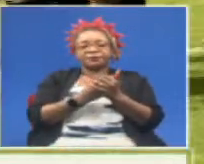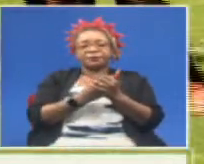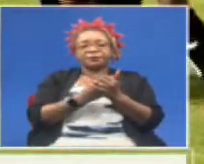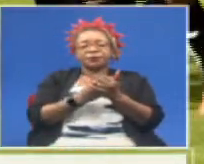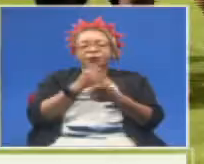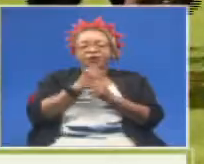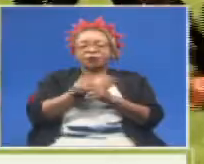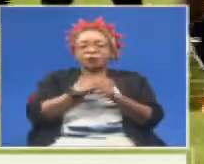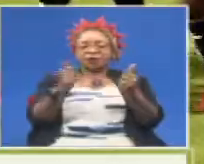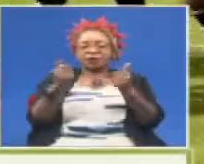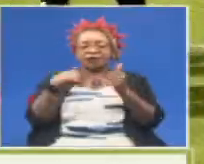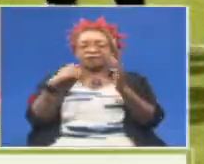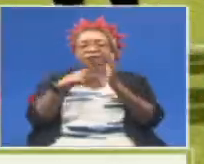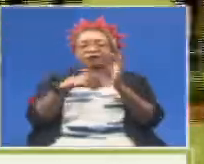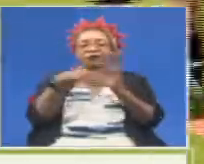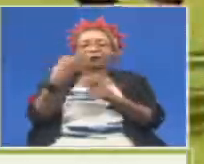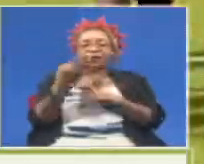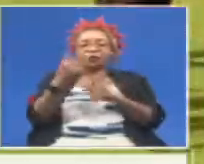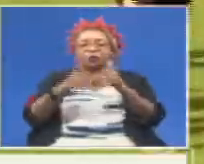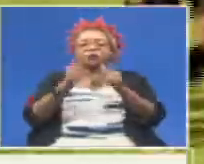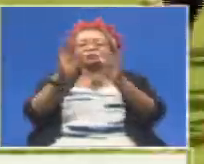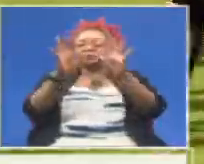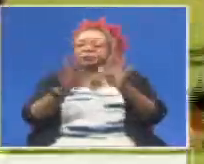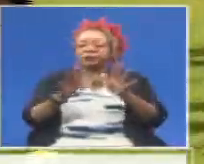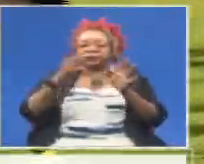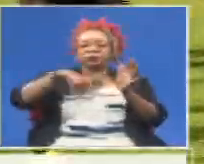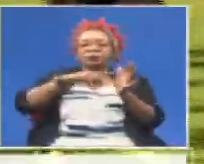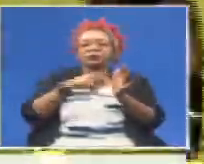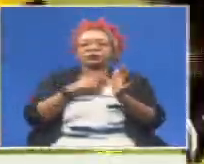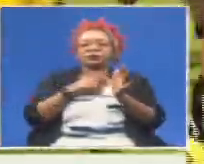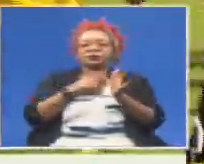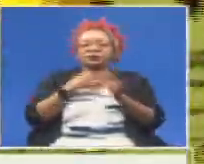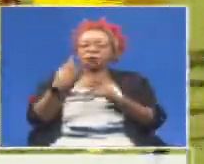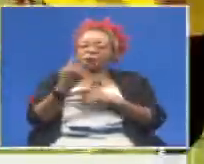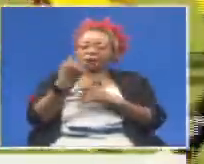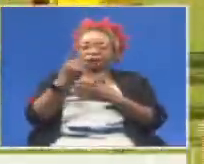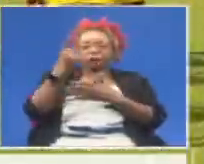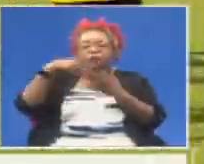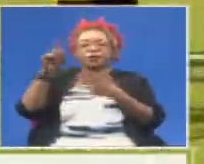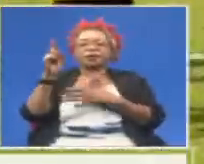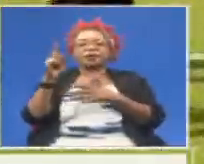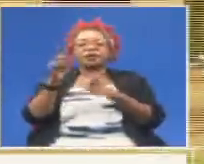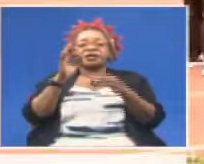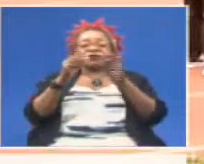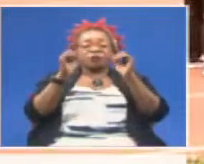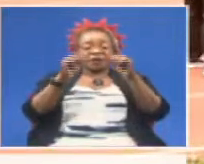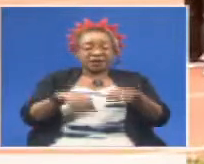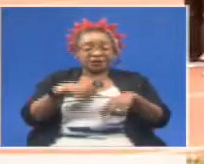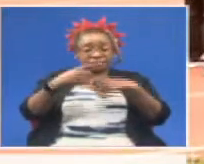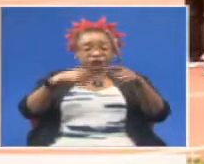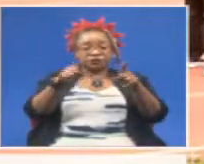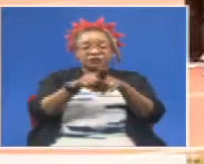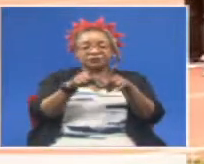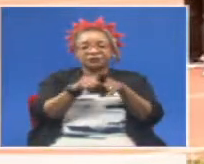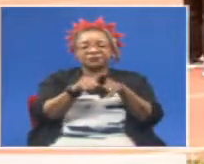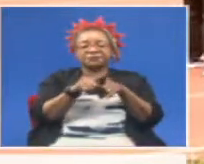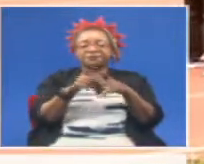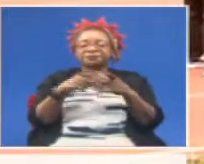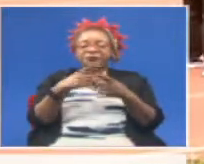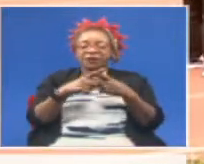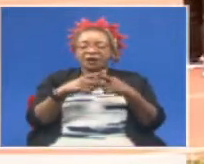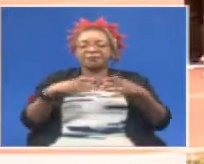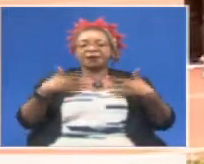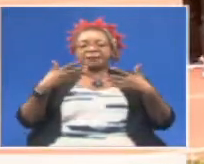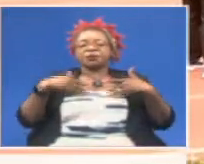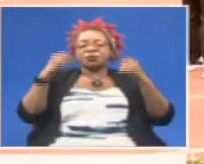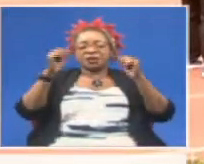vizuri, tumepata point 3 ambayo ni muhimu sana kwetu. La muhimu ni kushinda, kuendelea kushinda. Kama tutaweza kuendelea hivyo, nafurahia. Tunaweza